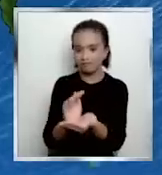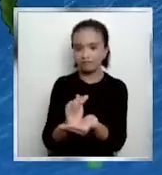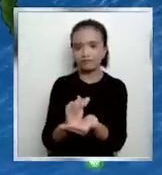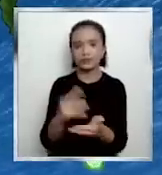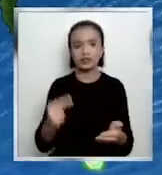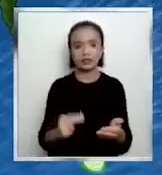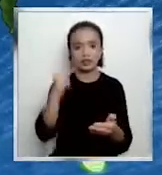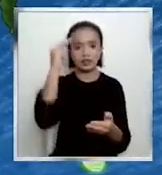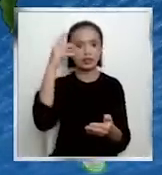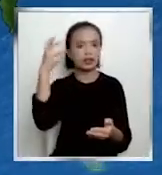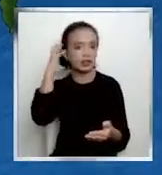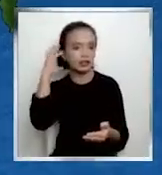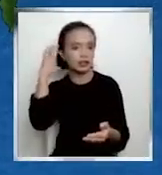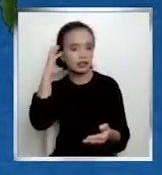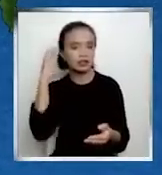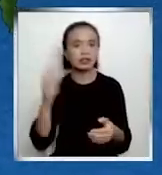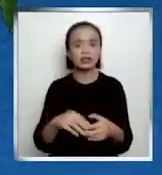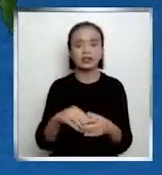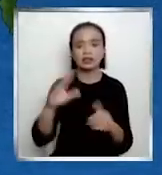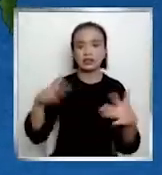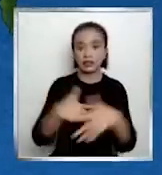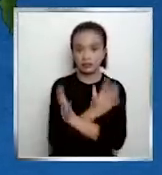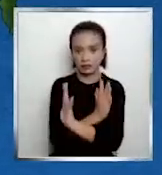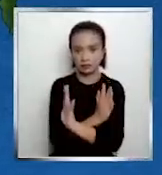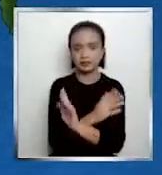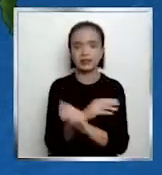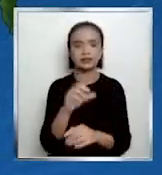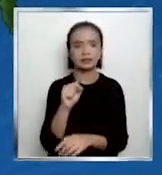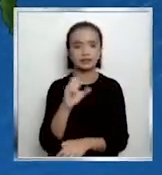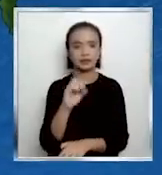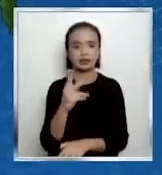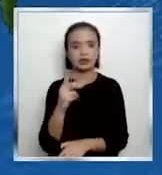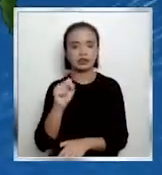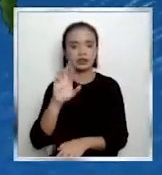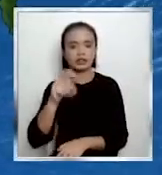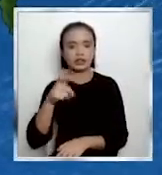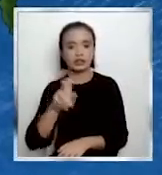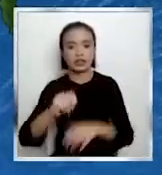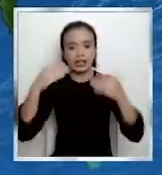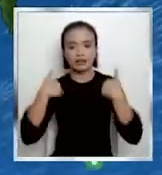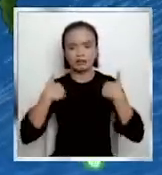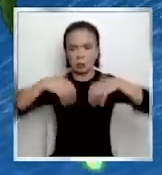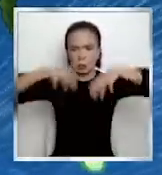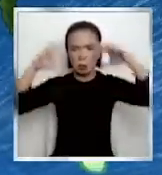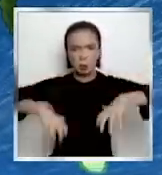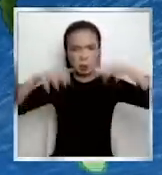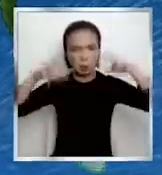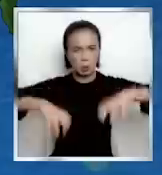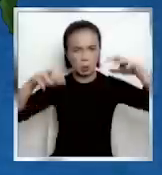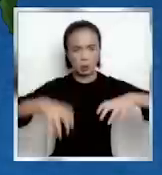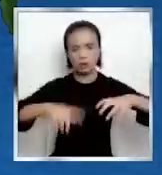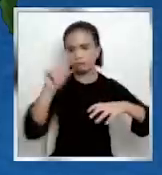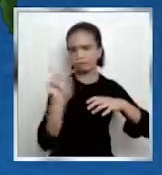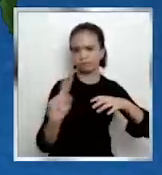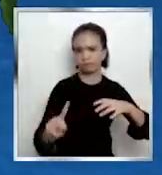Mindanao, Davao Region at Soxargel. May malalakas na ulan lalo na kung may thunderstorms kaya posible ang baha o pagguho